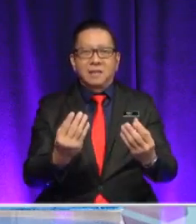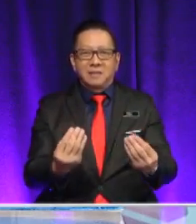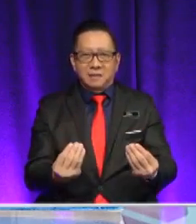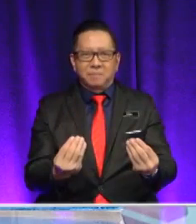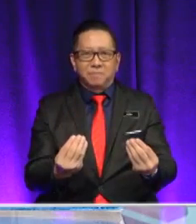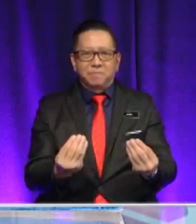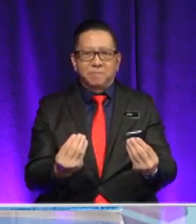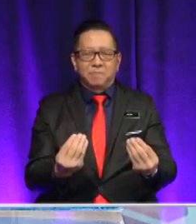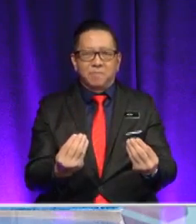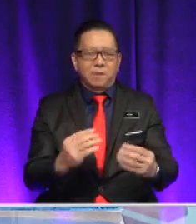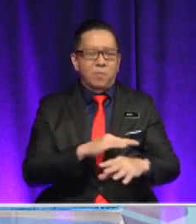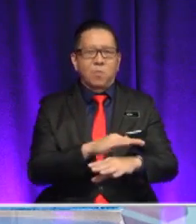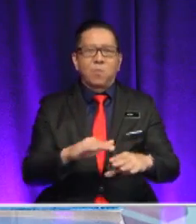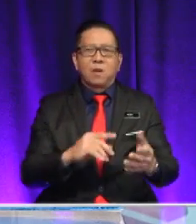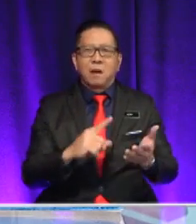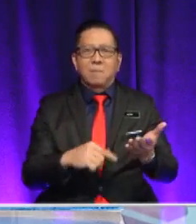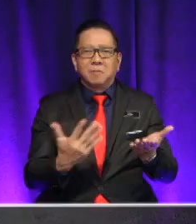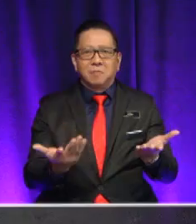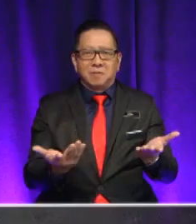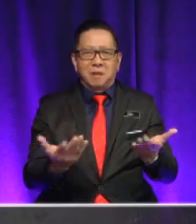pemukain apa ya